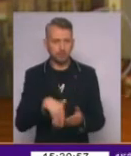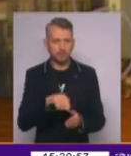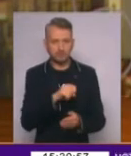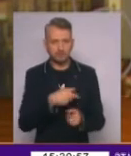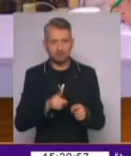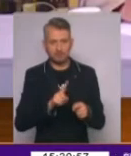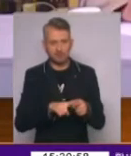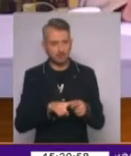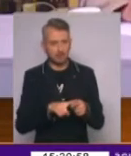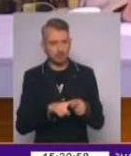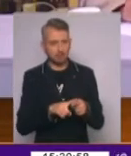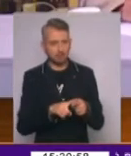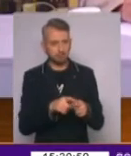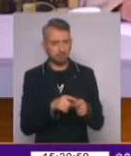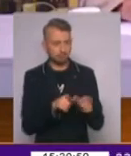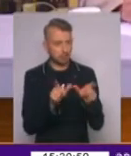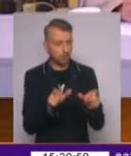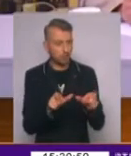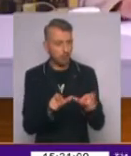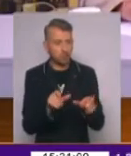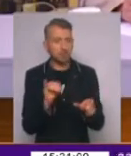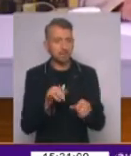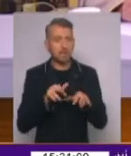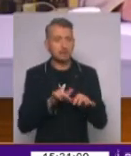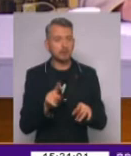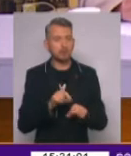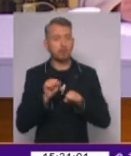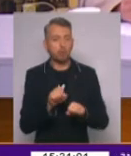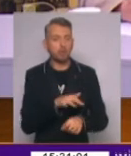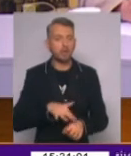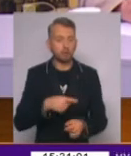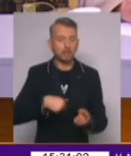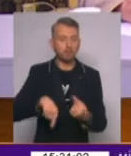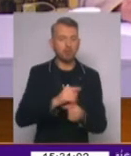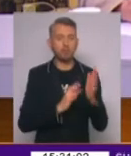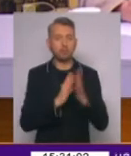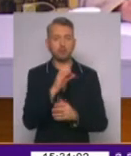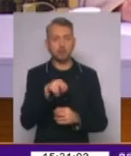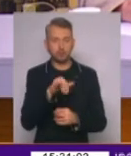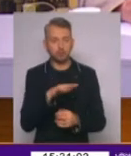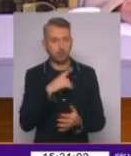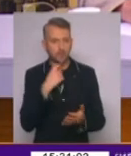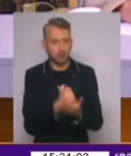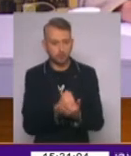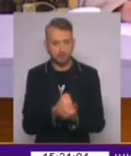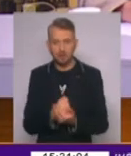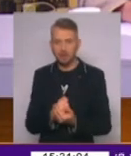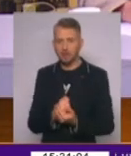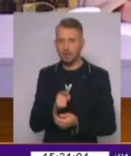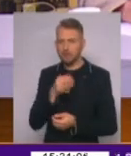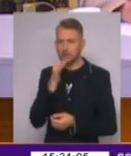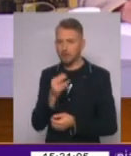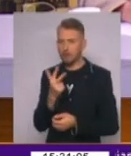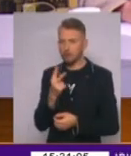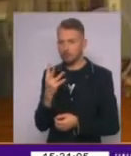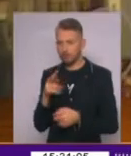важелі заблокувати і все-таки діяти, щоб охоронна зона навколо ботсаду була встановлена. 3-4, ви вже зазначили, засідання